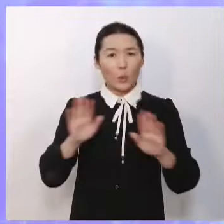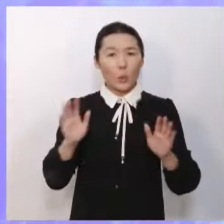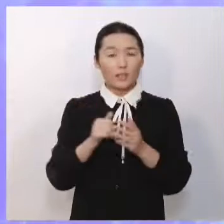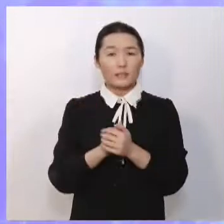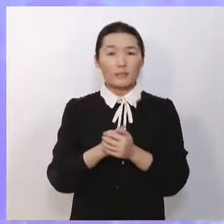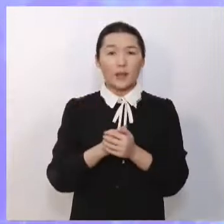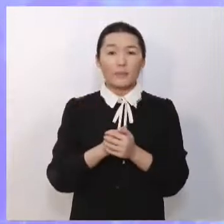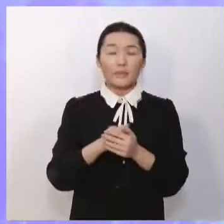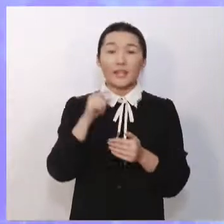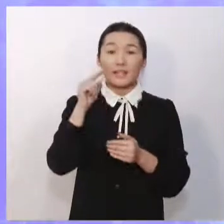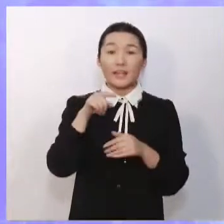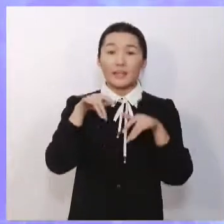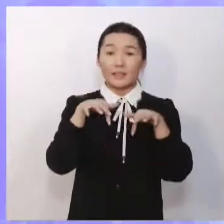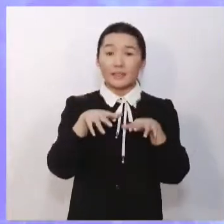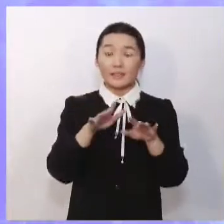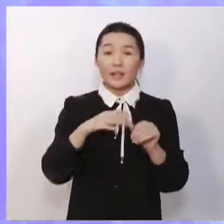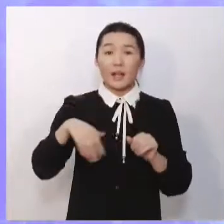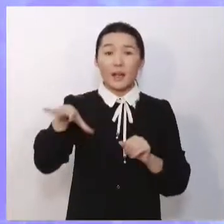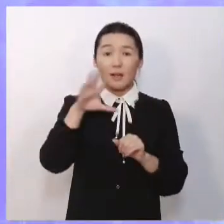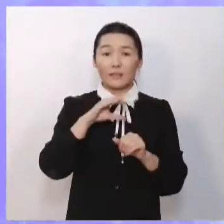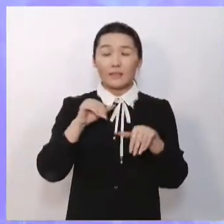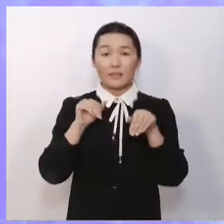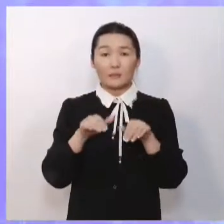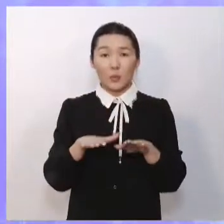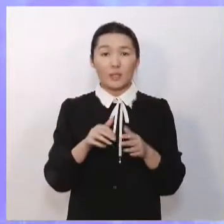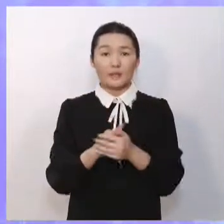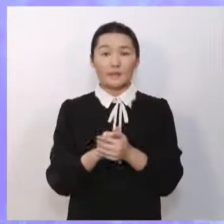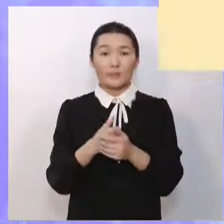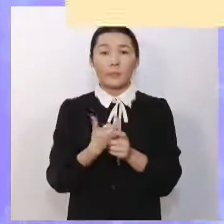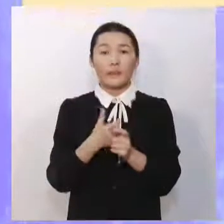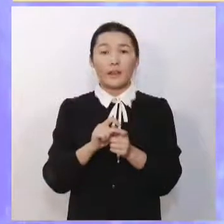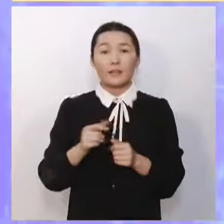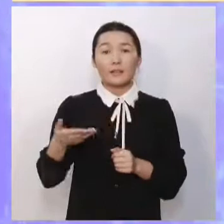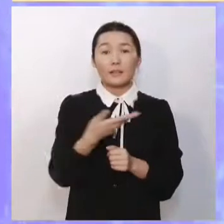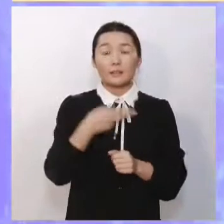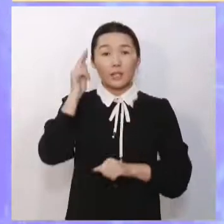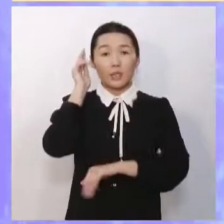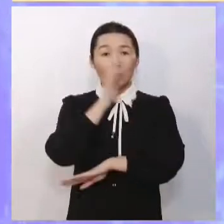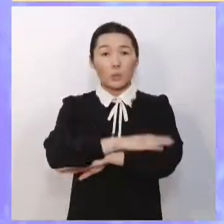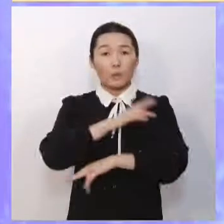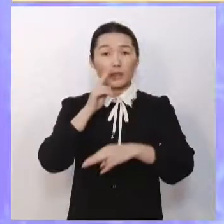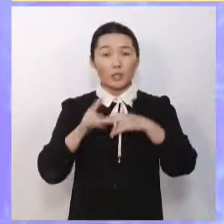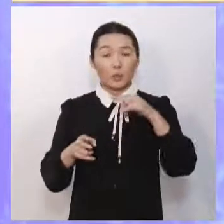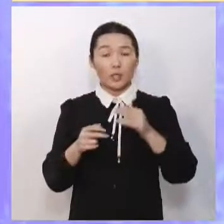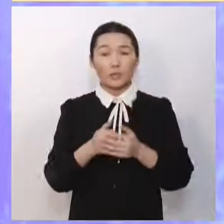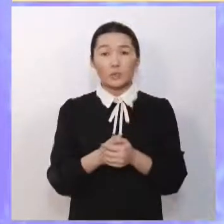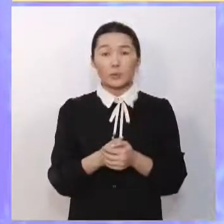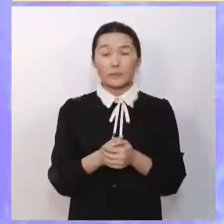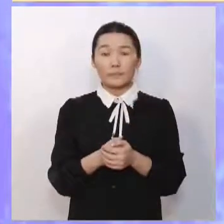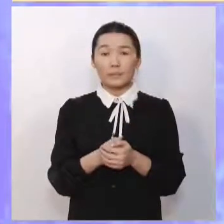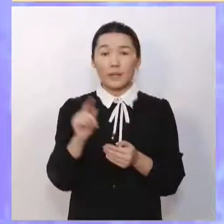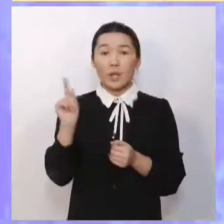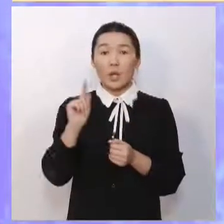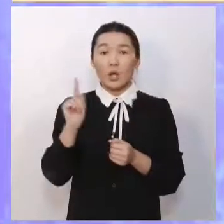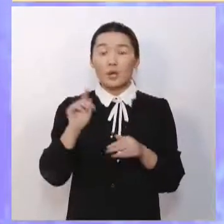Тогда дела все спорятся. На этом наш урок подошел к концу. Что